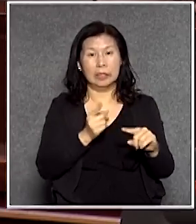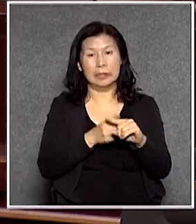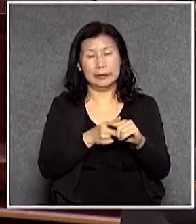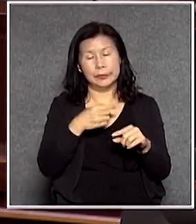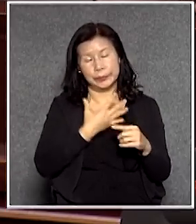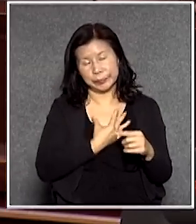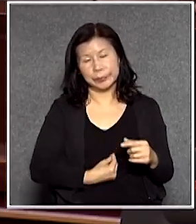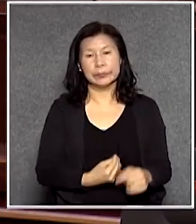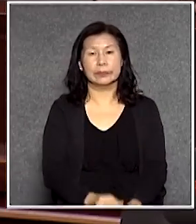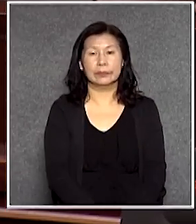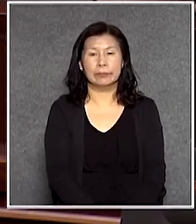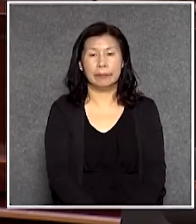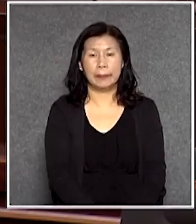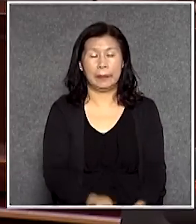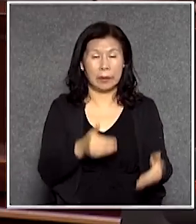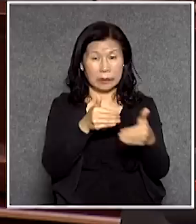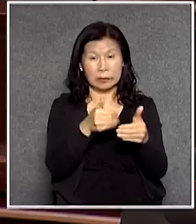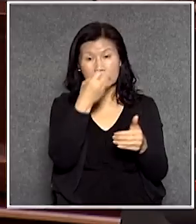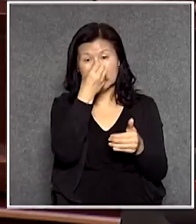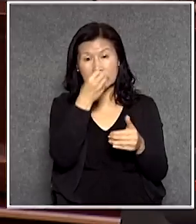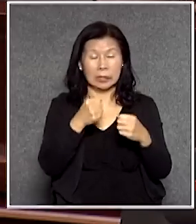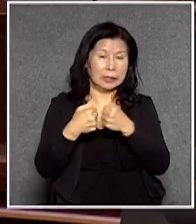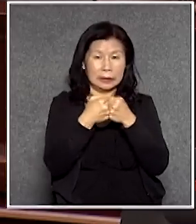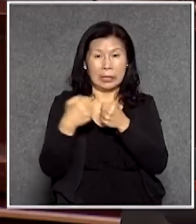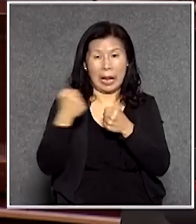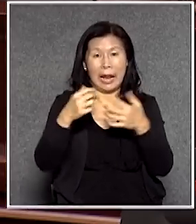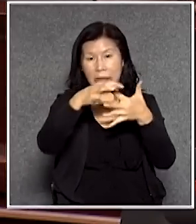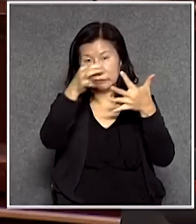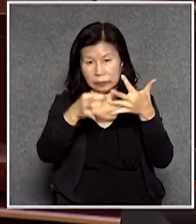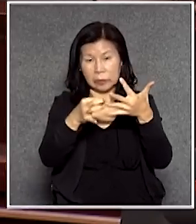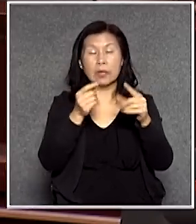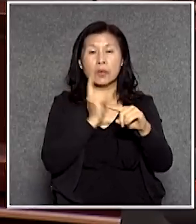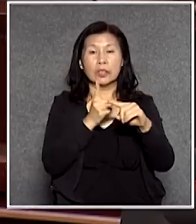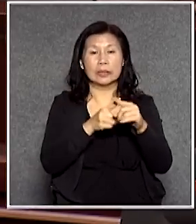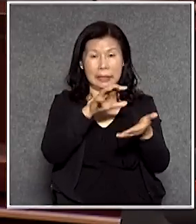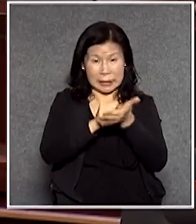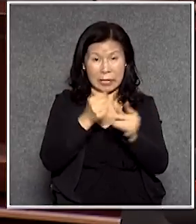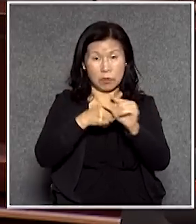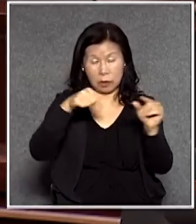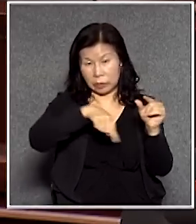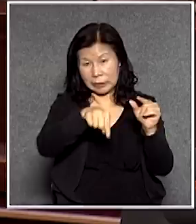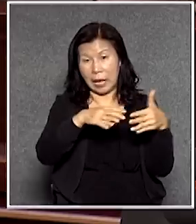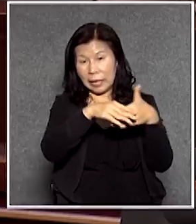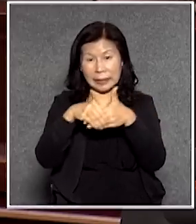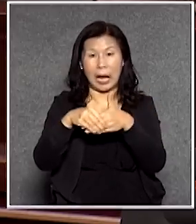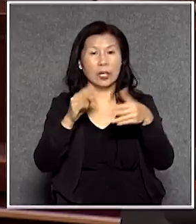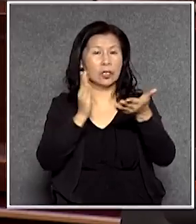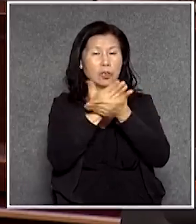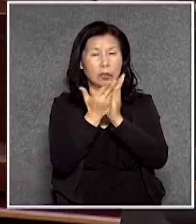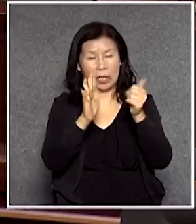心。最近香港的竞争力急跌，相信占中所带来的影响是其中一个原